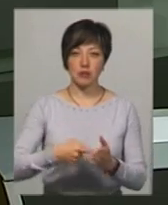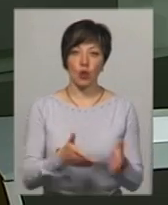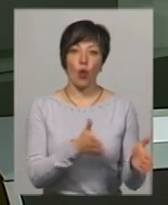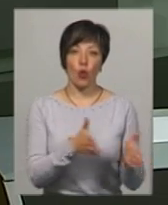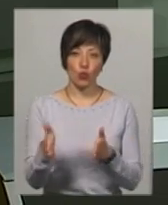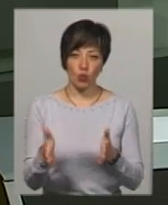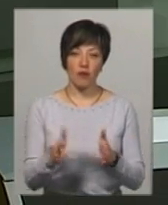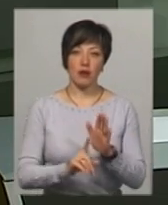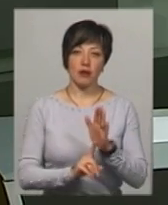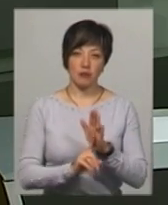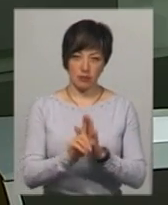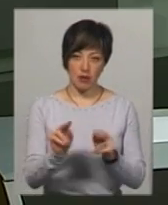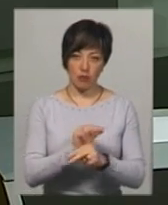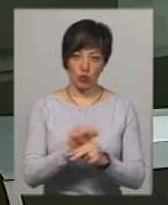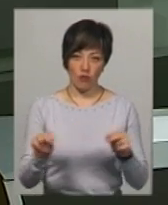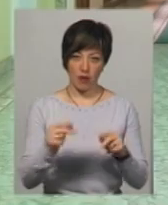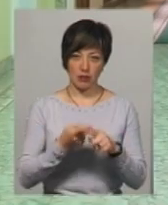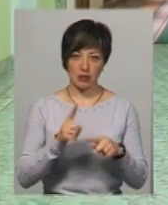готова взятись за об'єкт.